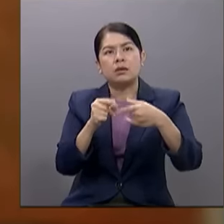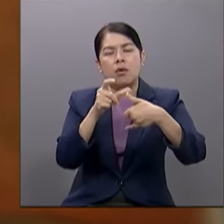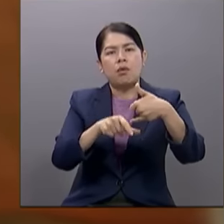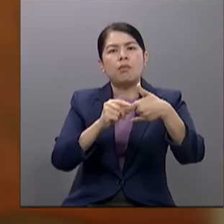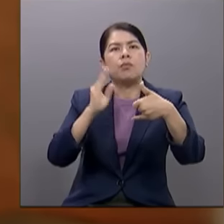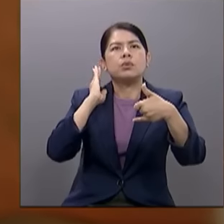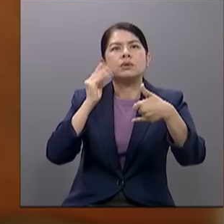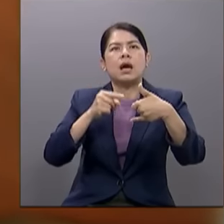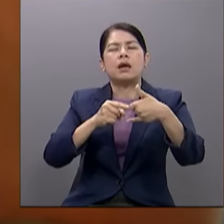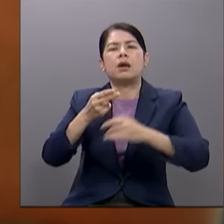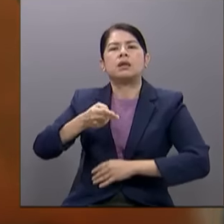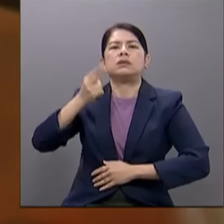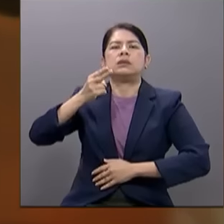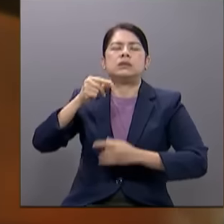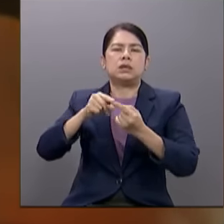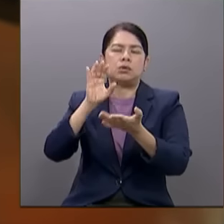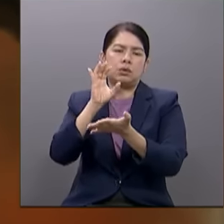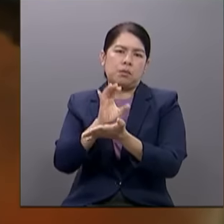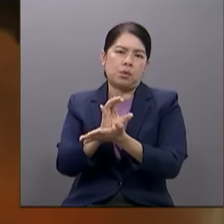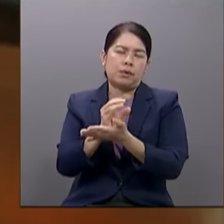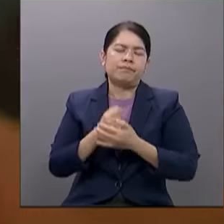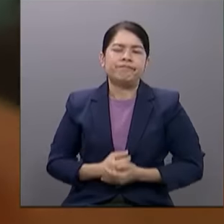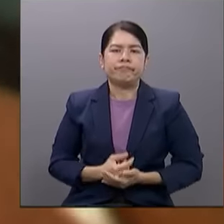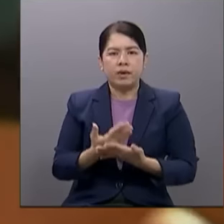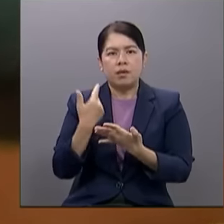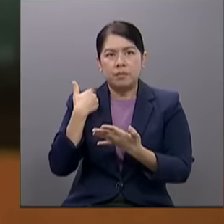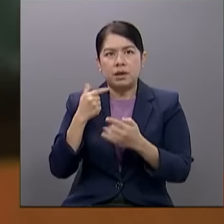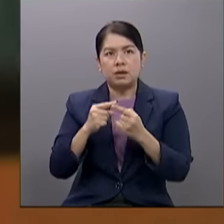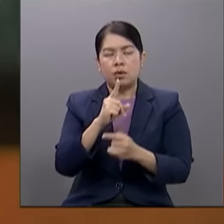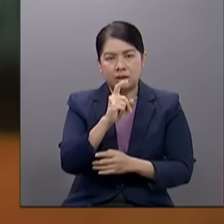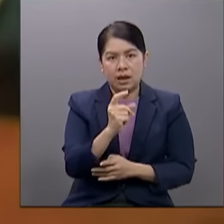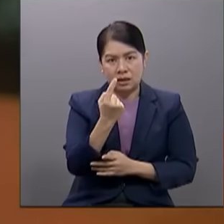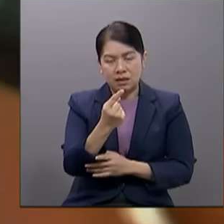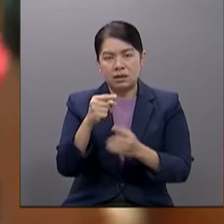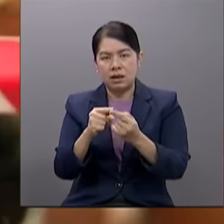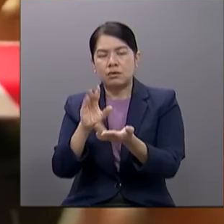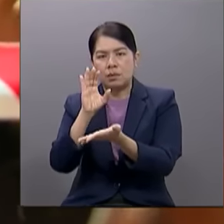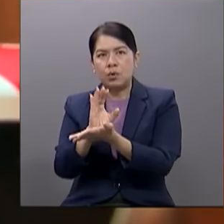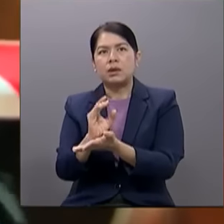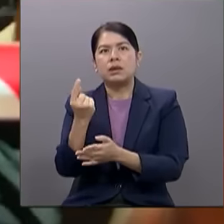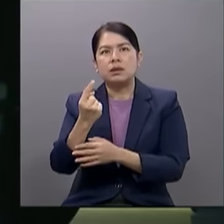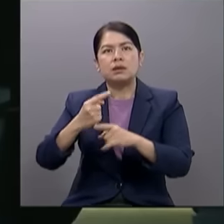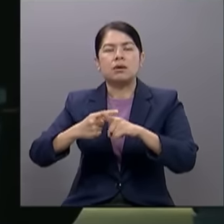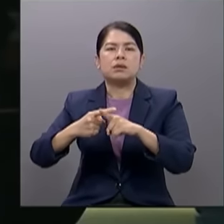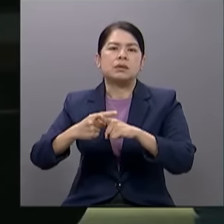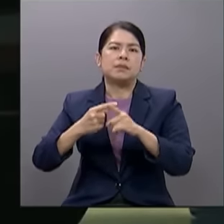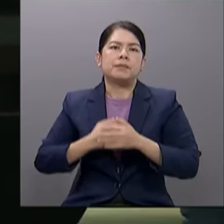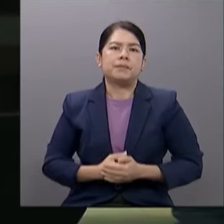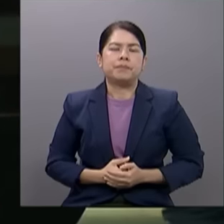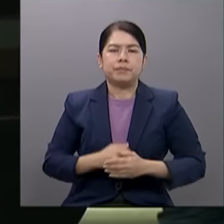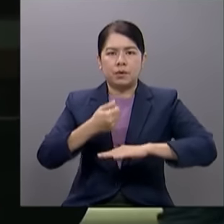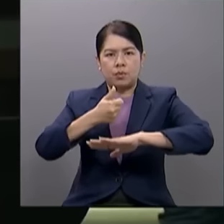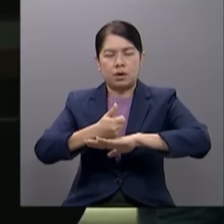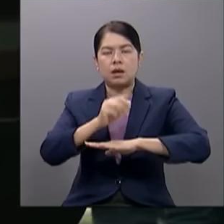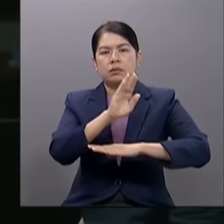นั้นเสียชีวิตครับและยังมีตำรวจบาดเจ็บอีก 1นายก็คือดาบตำรวจชัยวัฒน์อัตโสภณวัฒนาครับผู้บังคับหมู่ป้อง